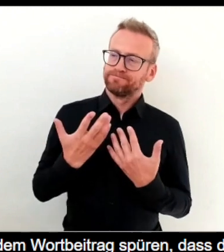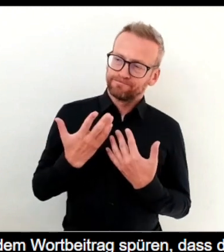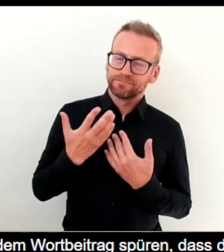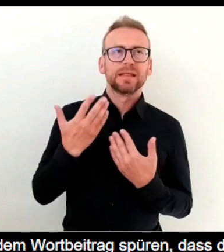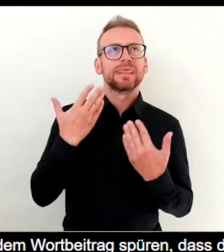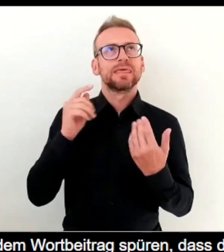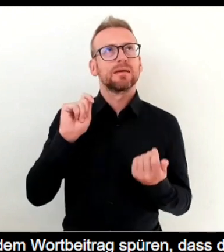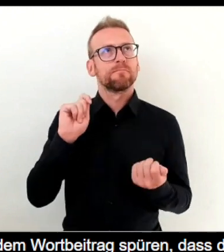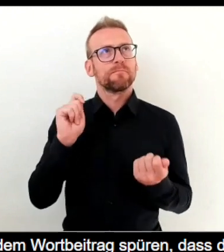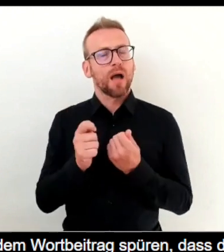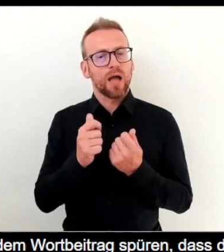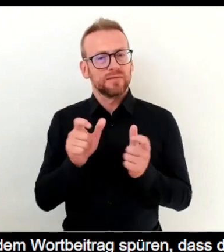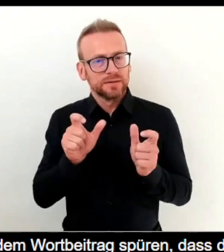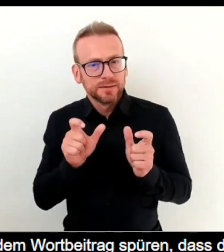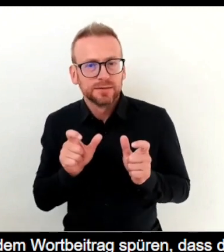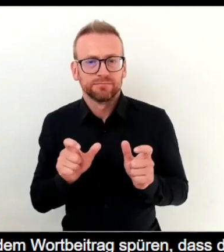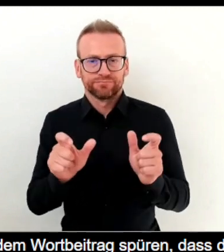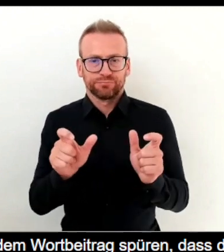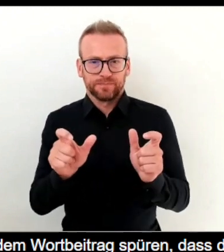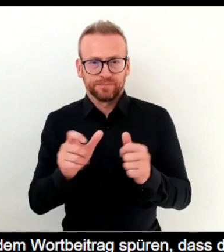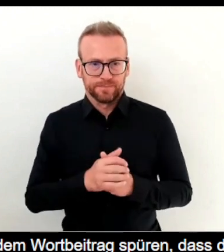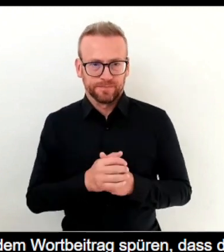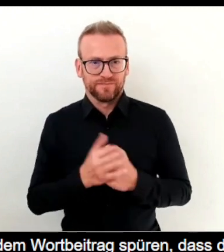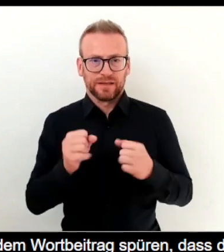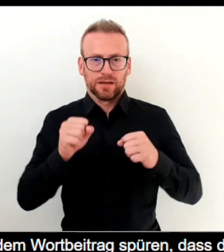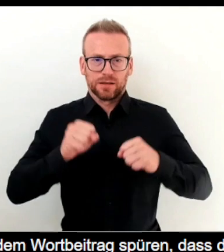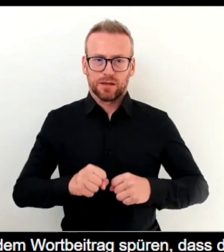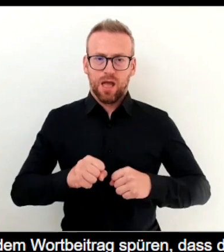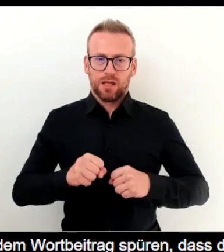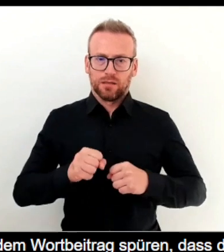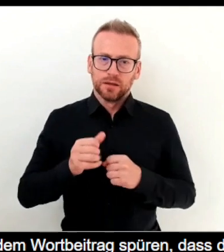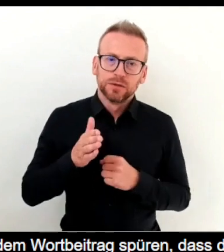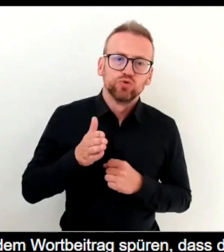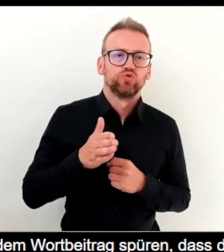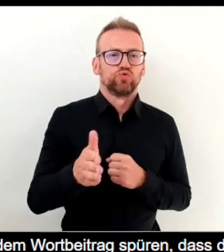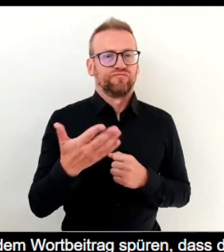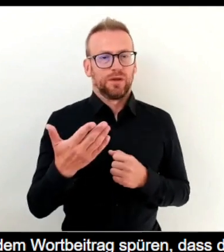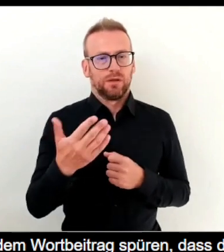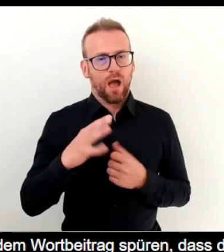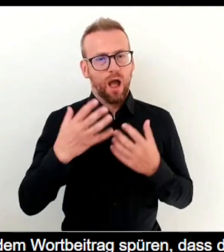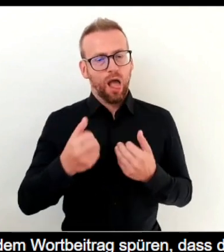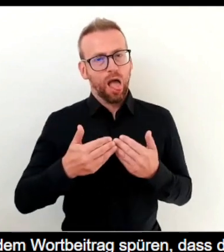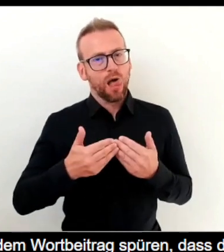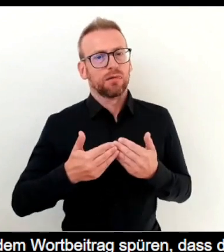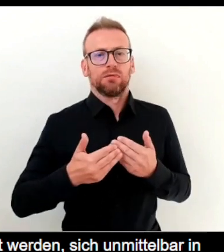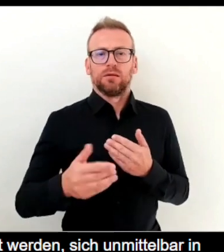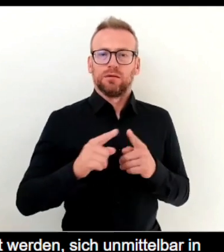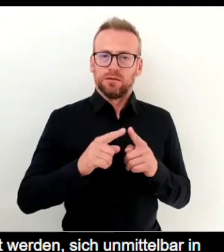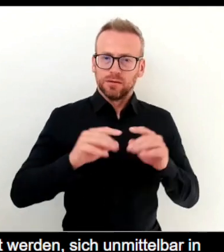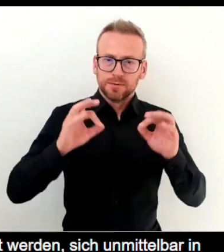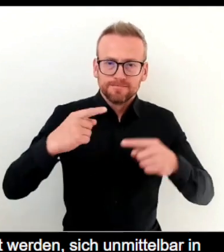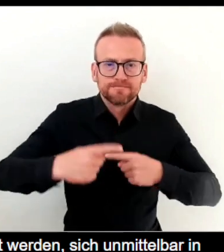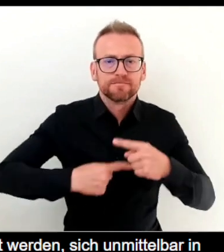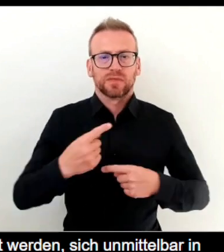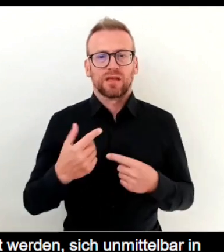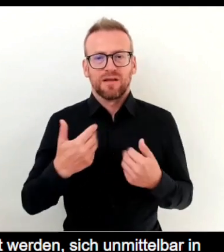aber unmittelbare Auswirkungen vor Ort haben. Auch Europas Antworten auf Megathemen wie die Digitalisierung oder die Migration, all